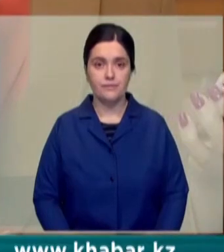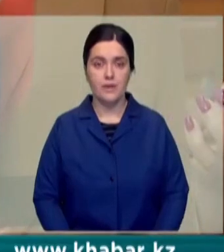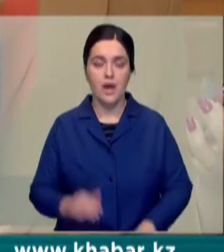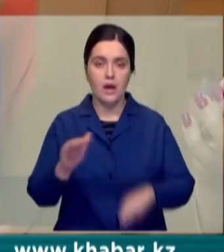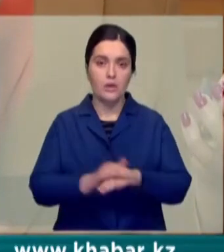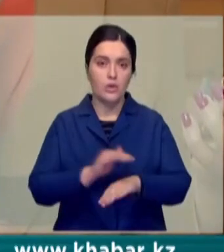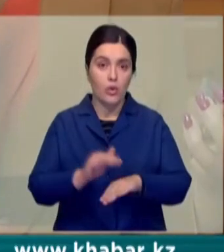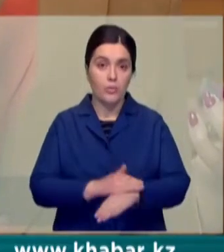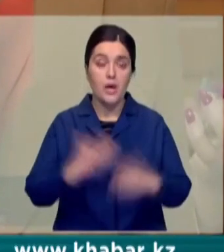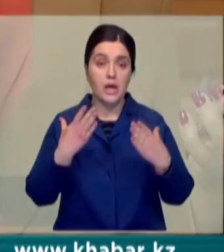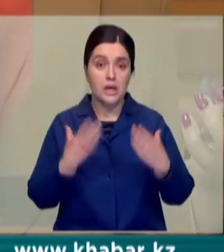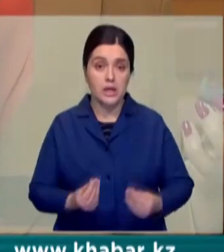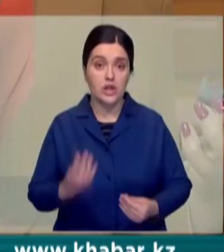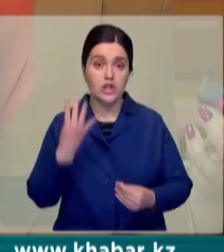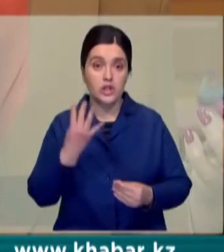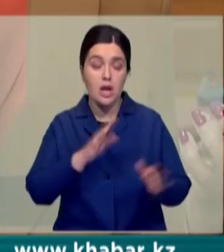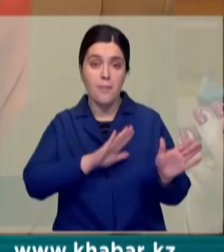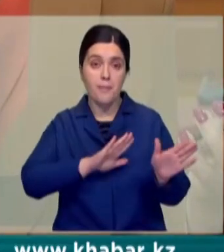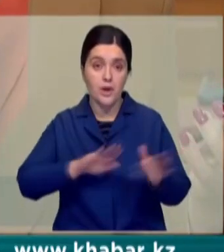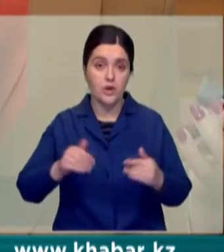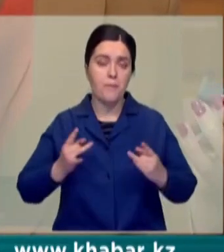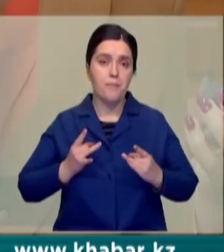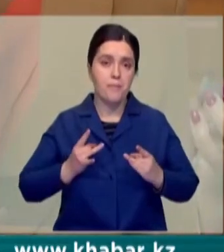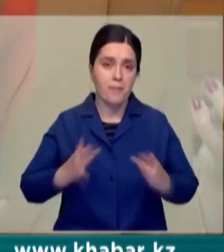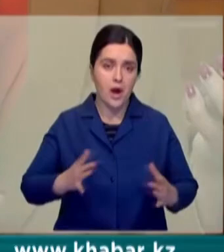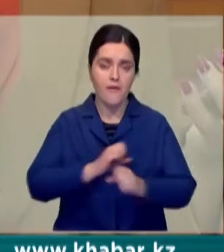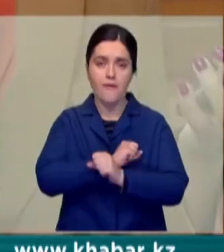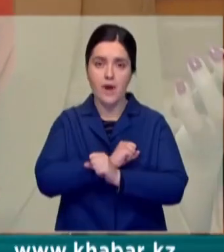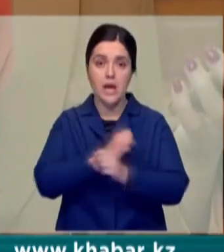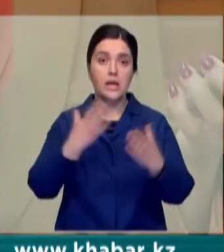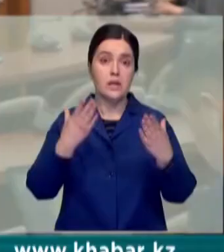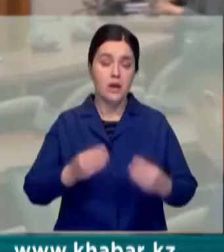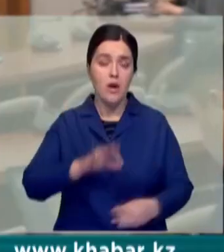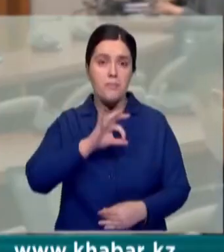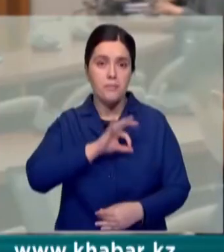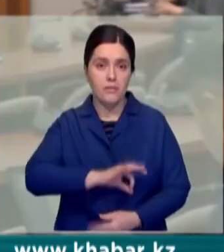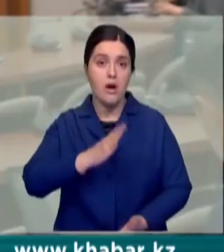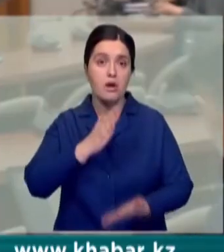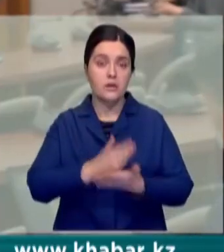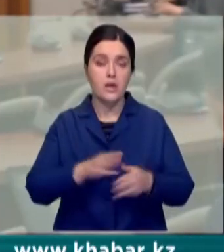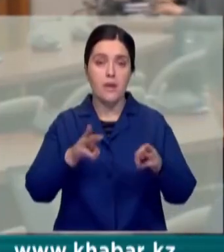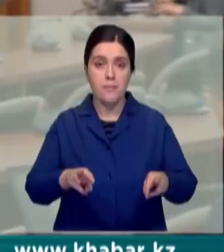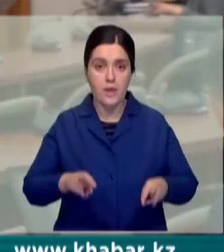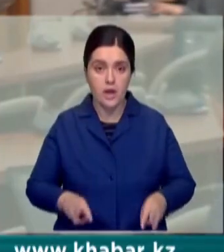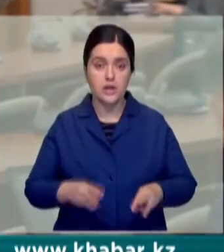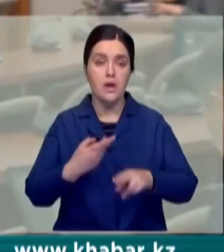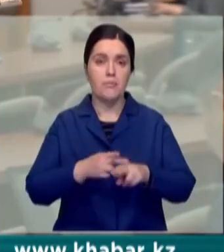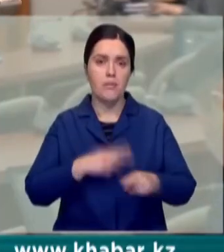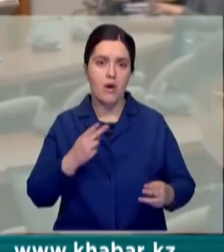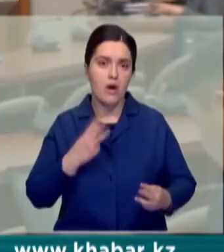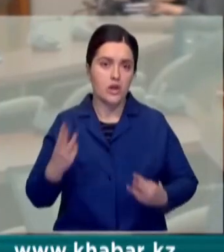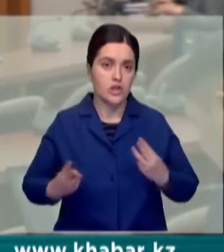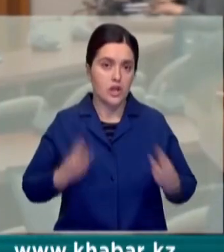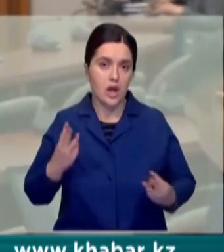Добрый день, Салтанат. Четыре прошедших праздничных выходных дня благоприятно повлияли на наших депутатов. Народные избранники оживлены и